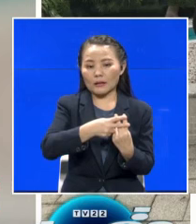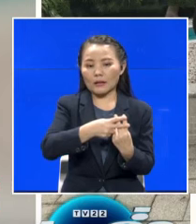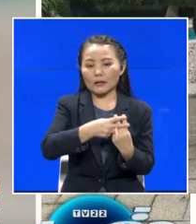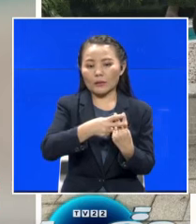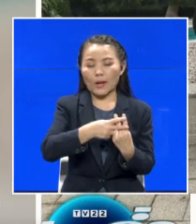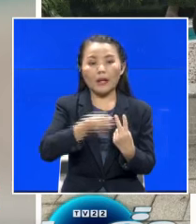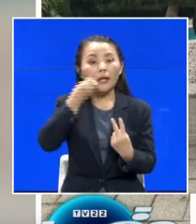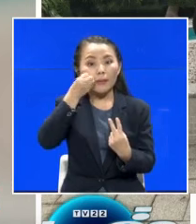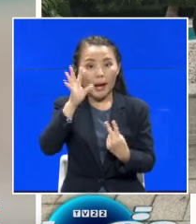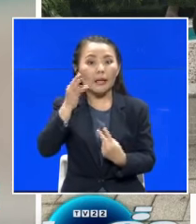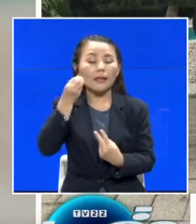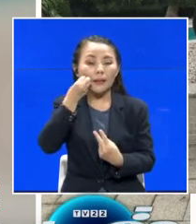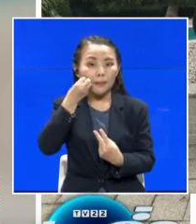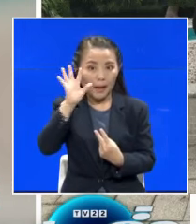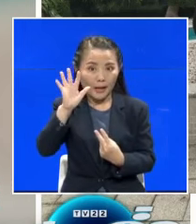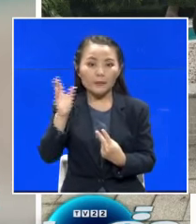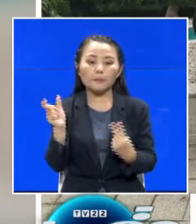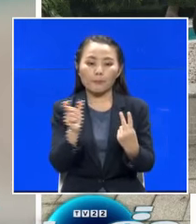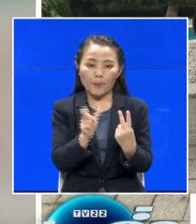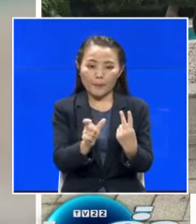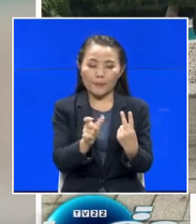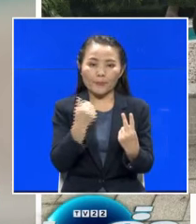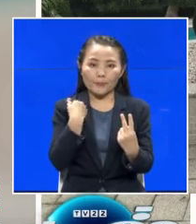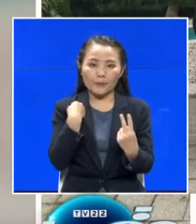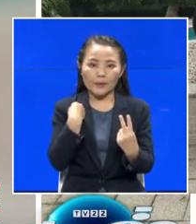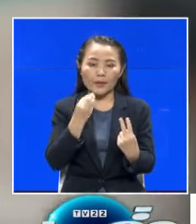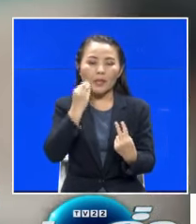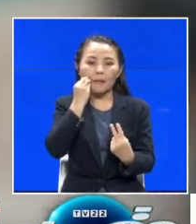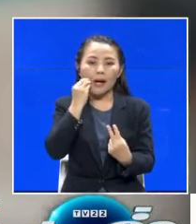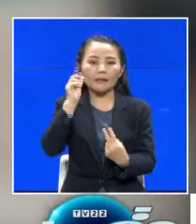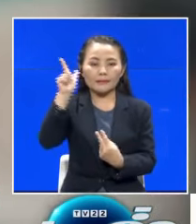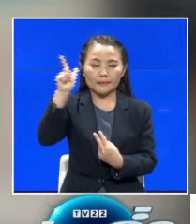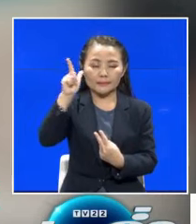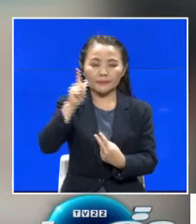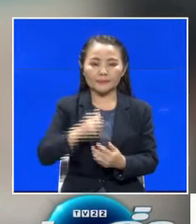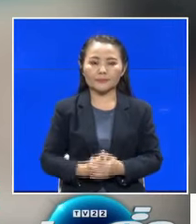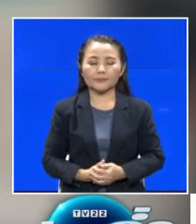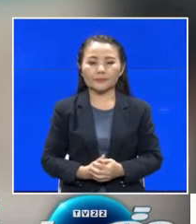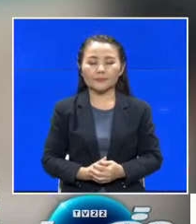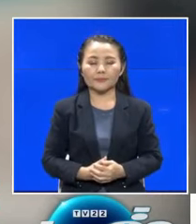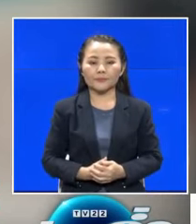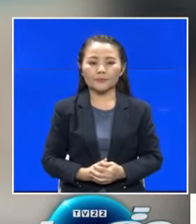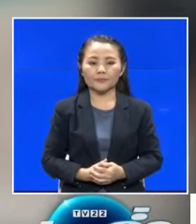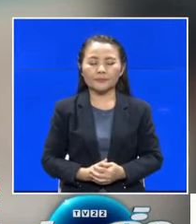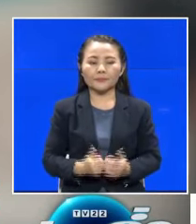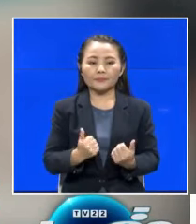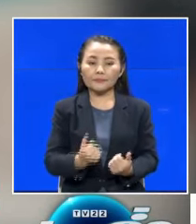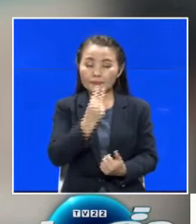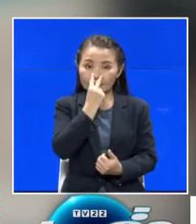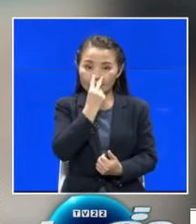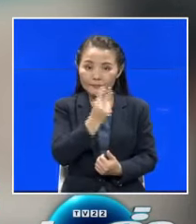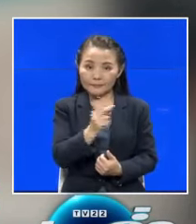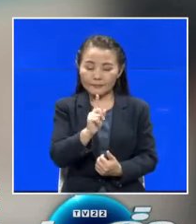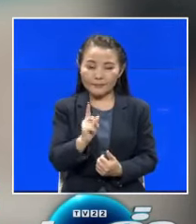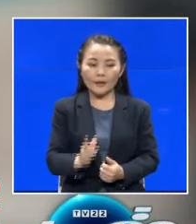Home นี่นะคะก็เป็นความเคลื่อนไหวล่าสุดที่บ้านจันทร์สองล่าค่ะ ค่ะมาดูความคิดความเห็นของ